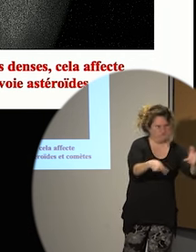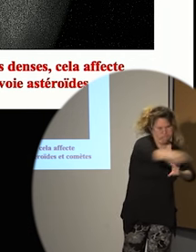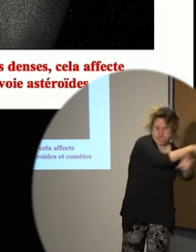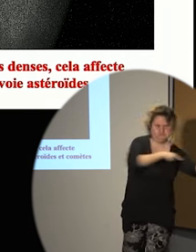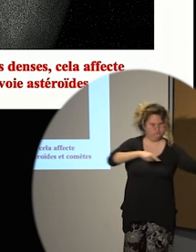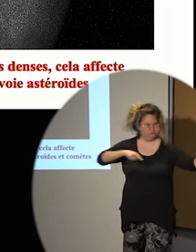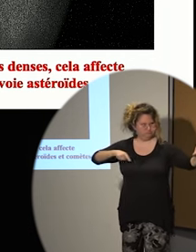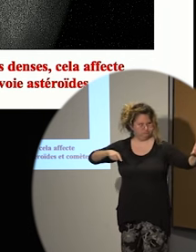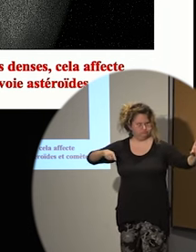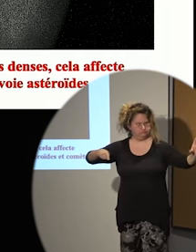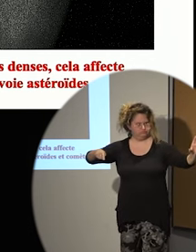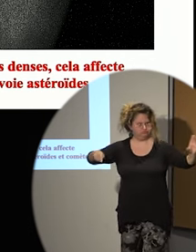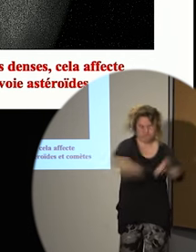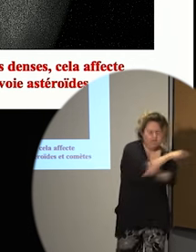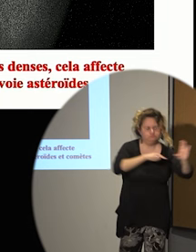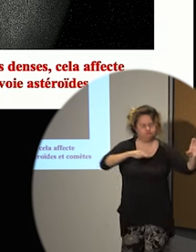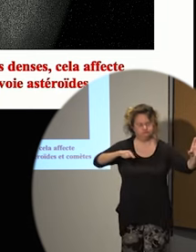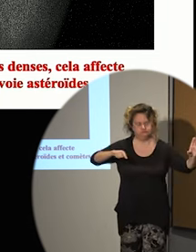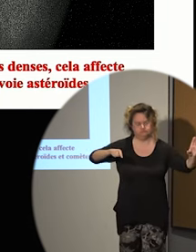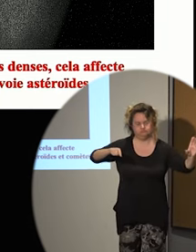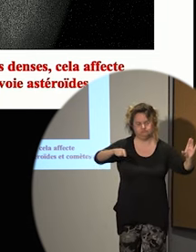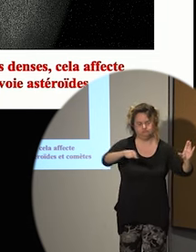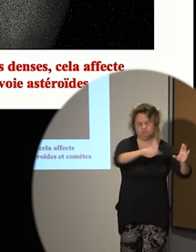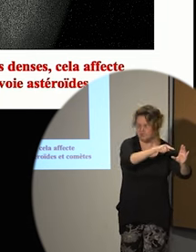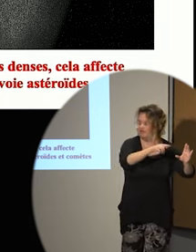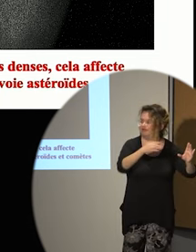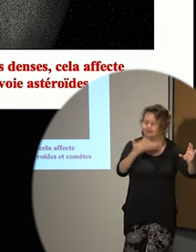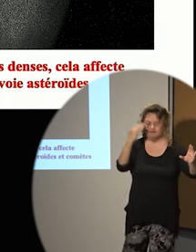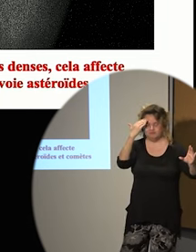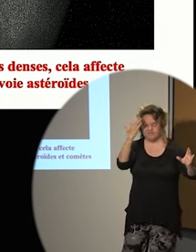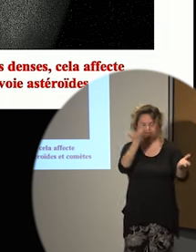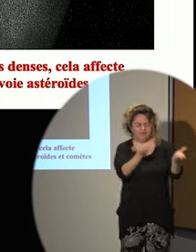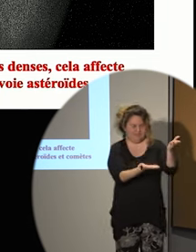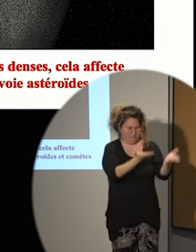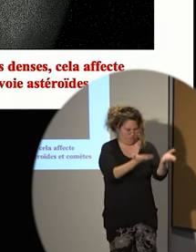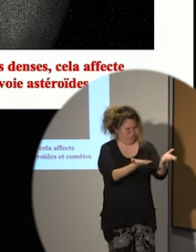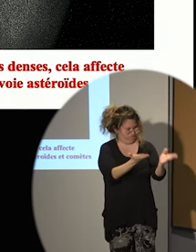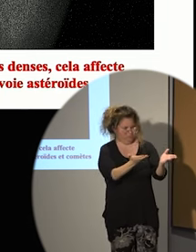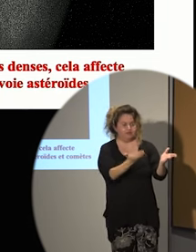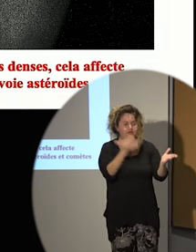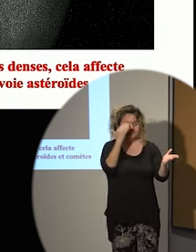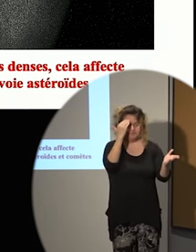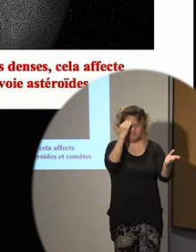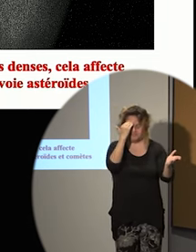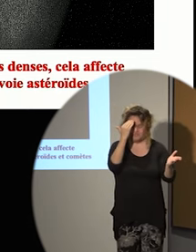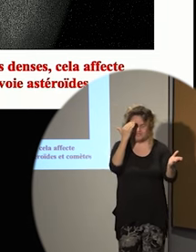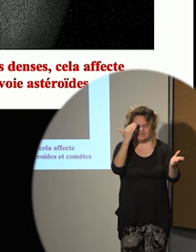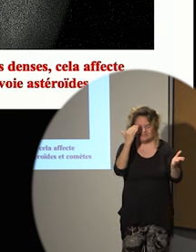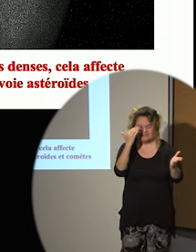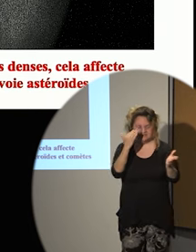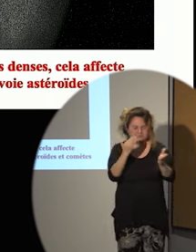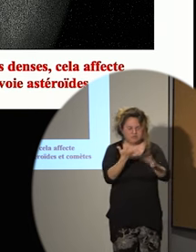en trajectoire elliptique, d'accord ? Donc ils sont en équilibre avec le Soleil, mais il suffit d'une petite perturbation gravitationnelle, elles ne sont plus à